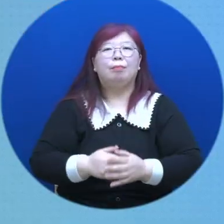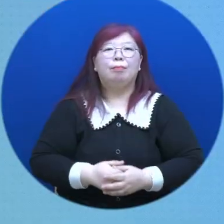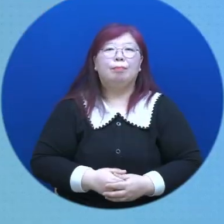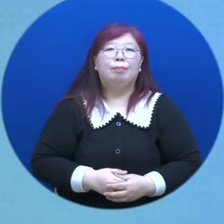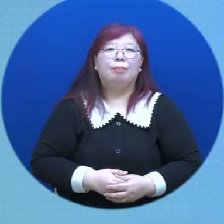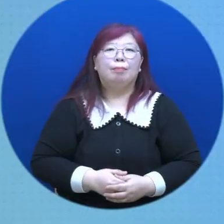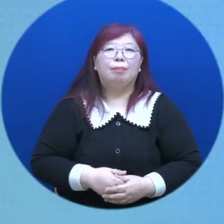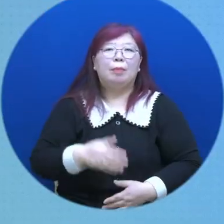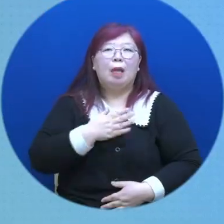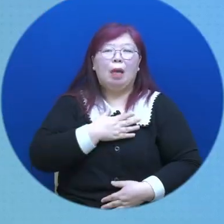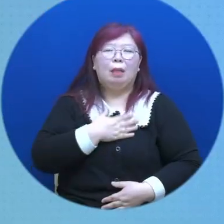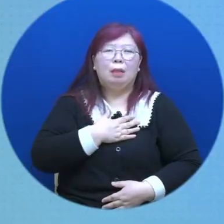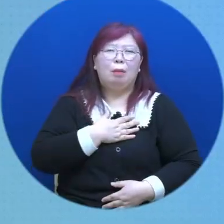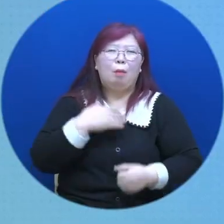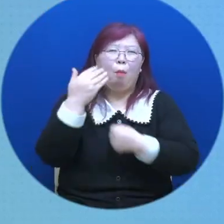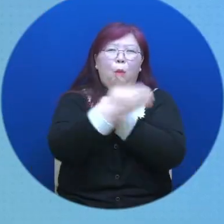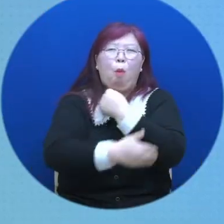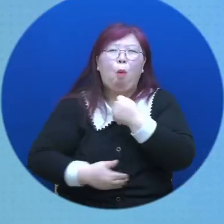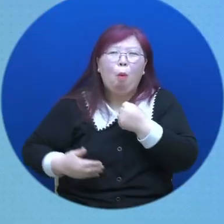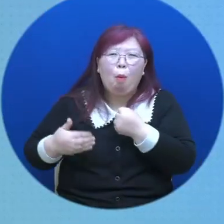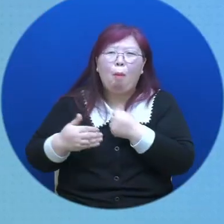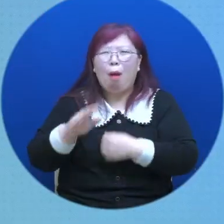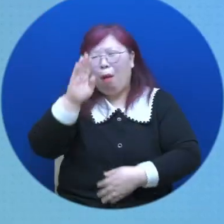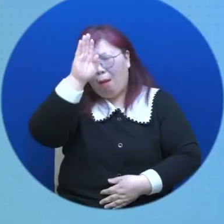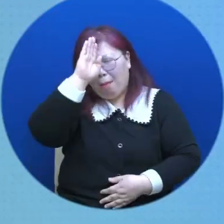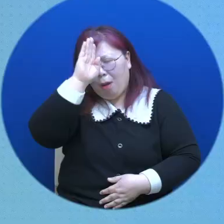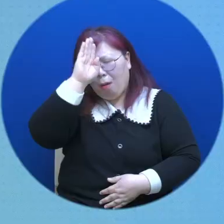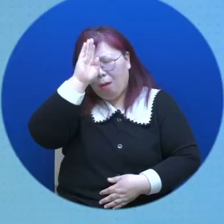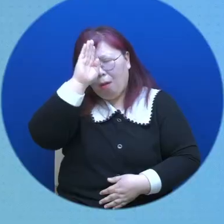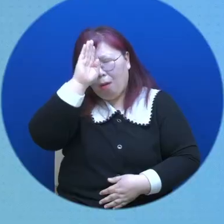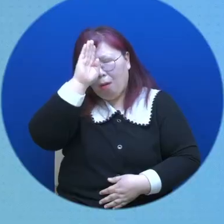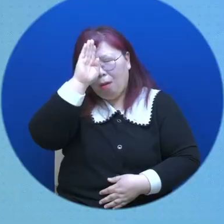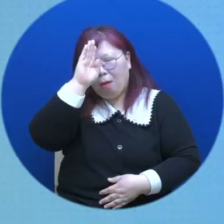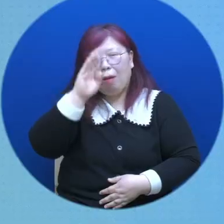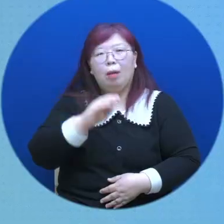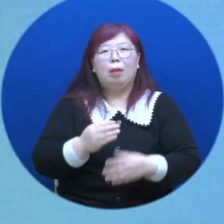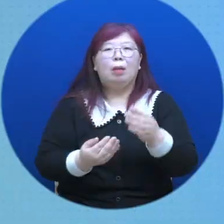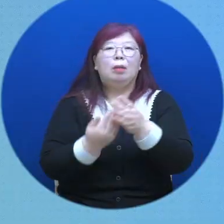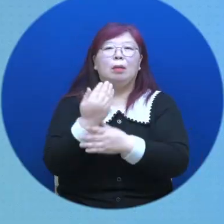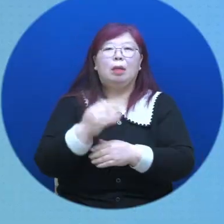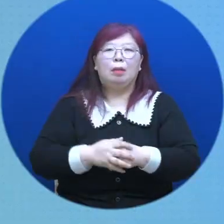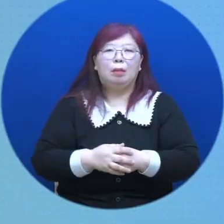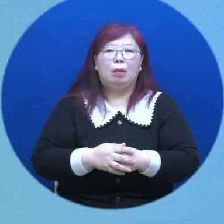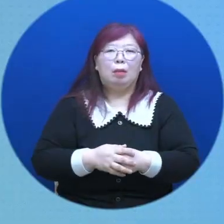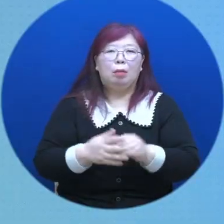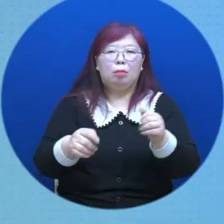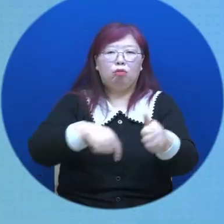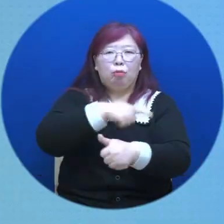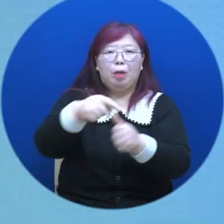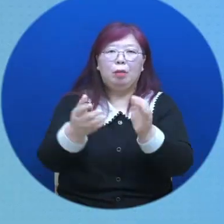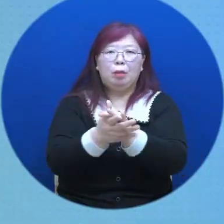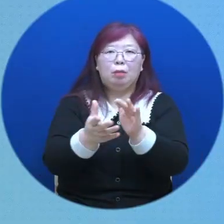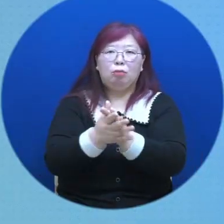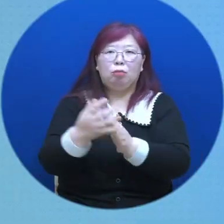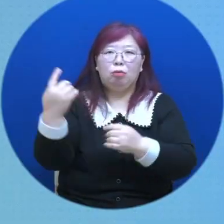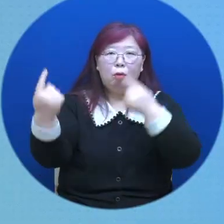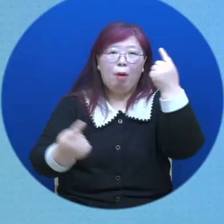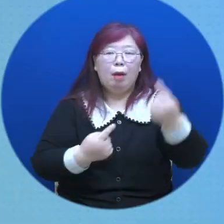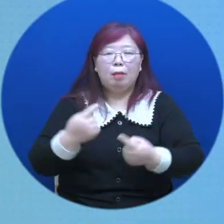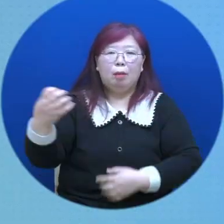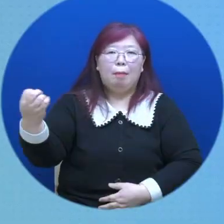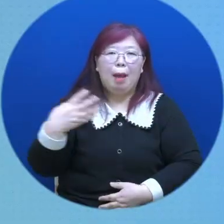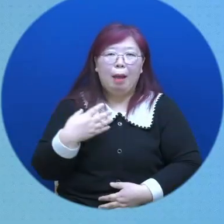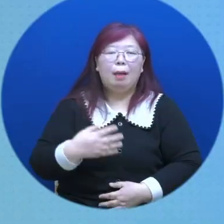자기는 몹쓸 난치병에 시달립니다. 잘 알고 있던 주변의 친구들이 와서 하는 말 뭐라고